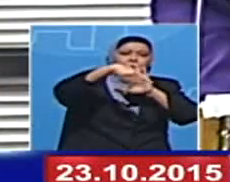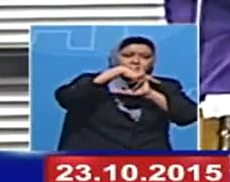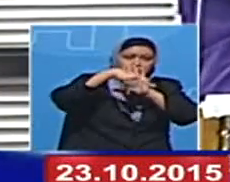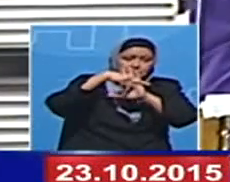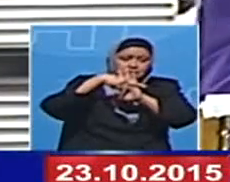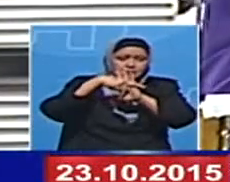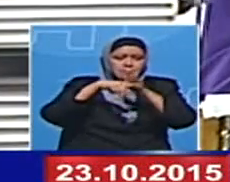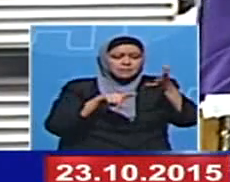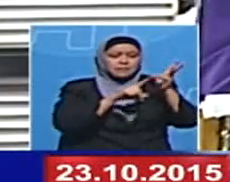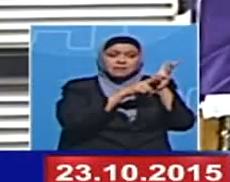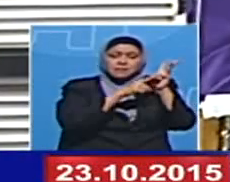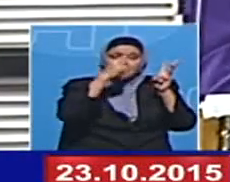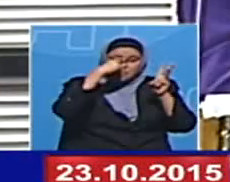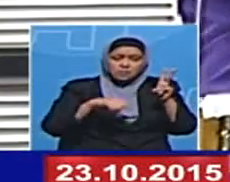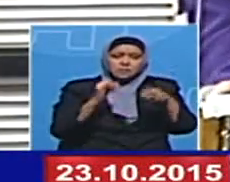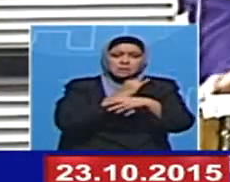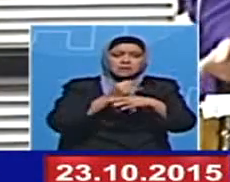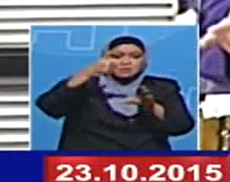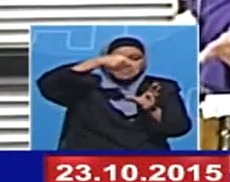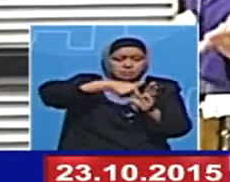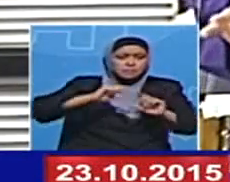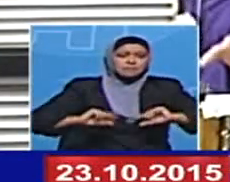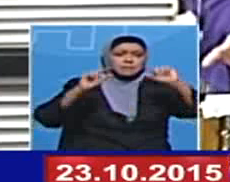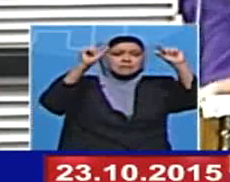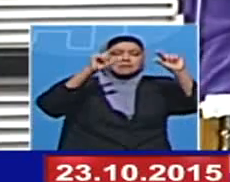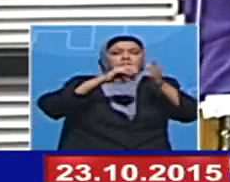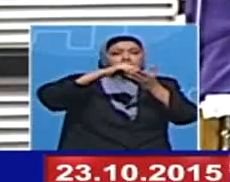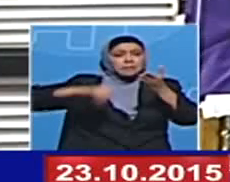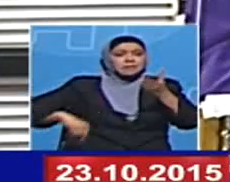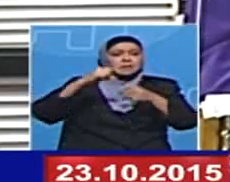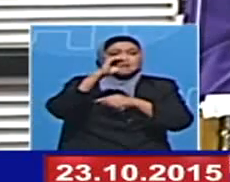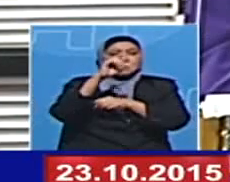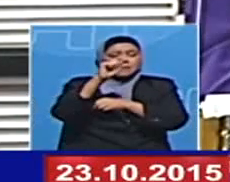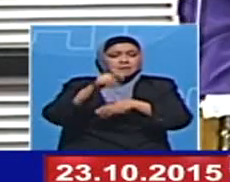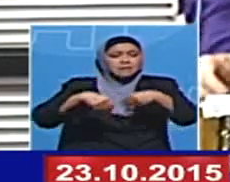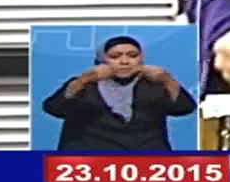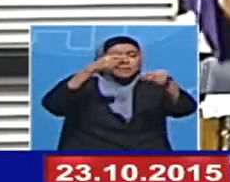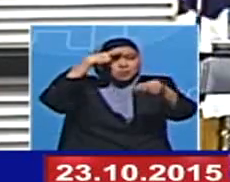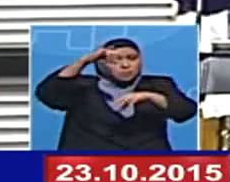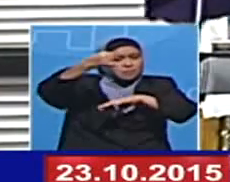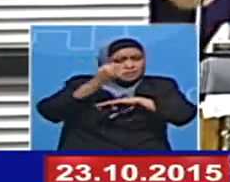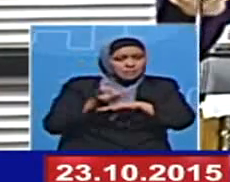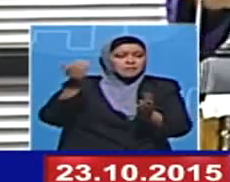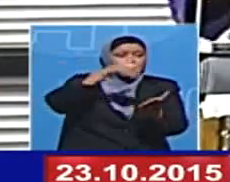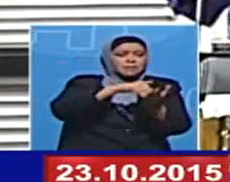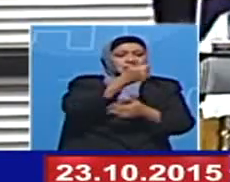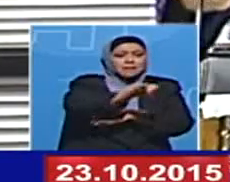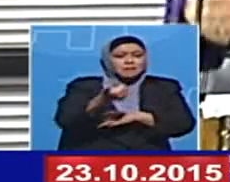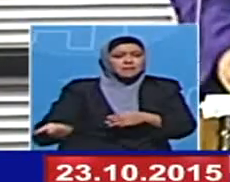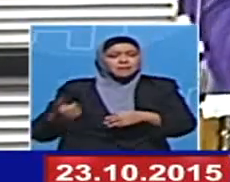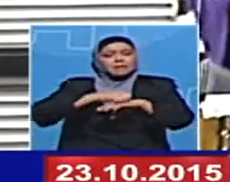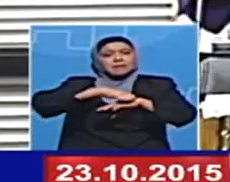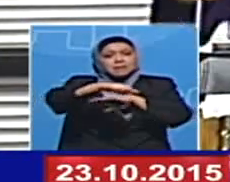kini bagi industri minyak dan gas pula pelepasan GST diberikan kepada pengimportan semula peralatan yang